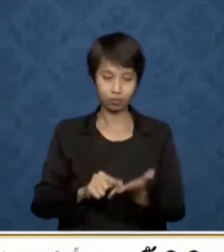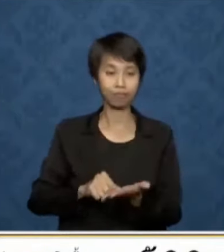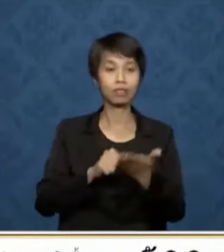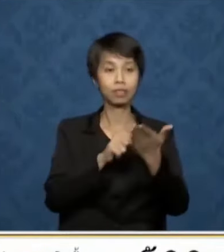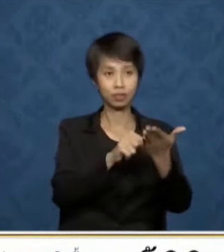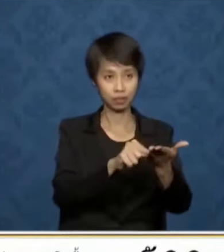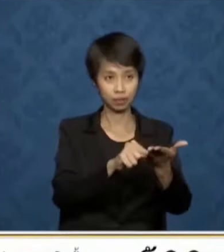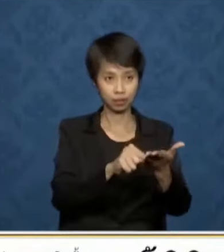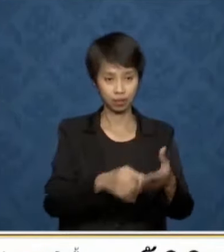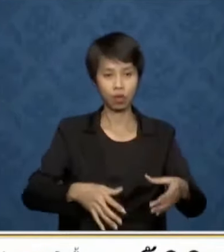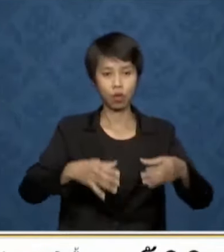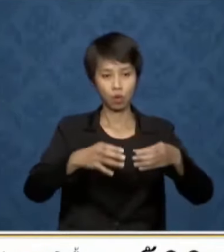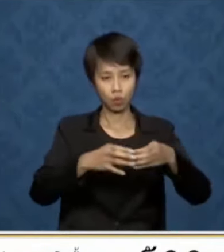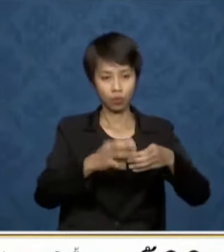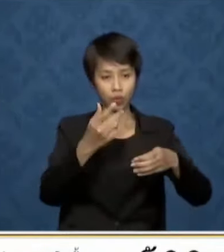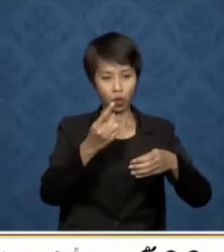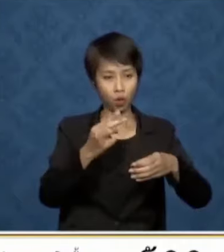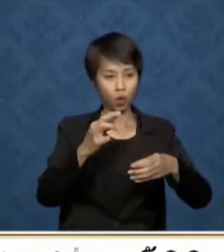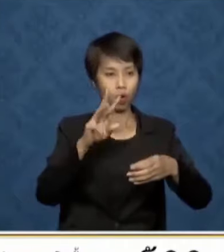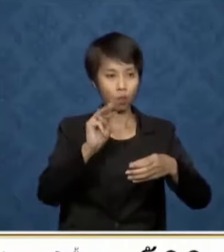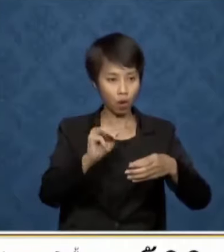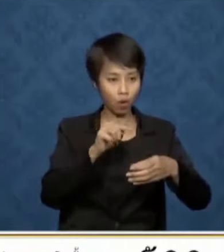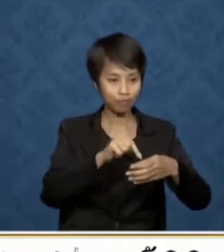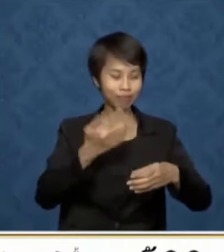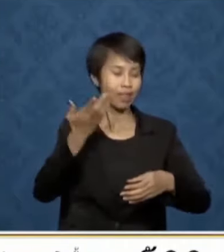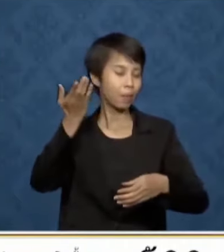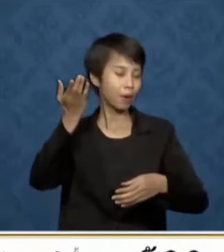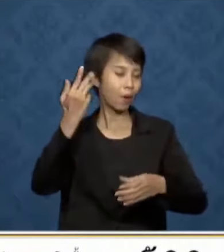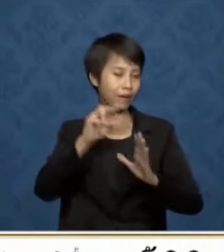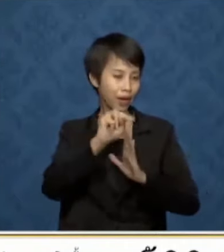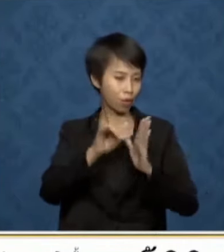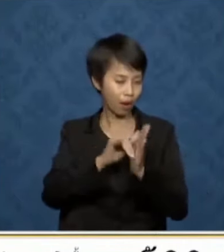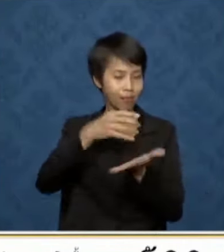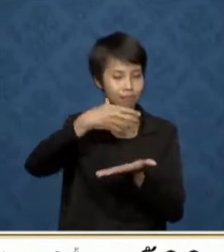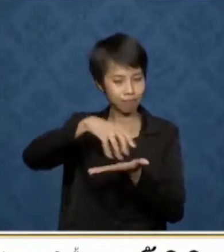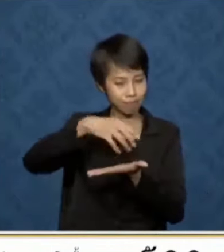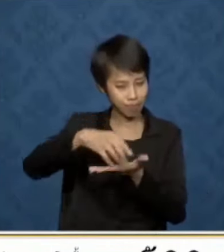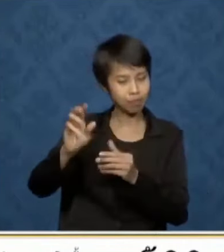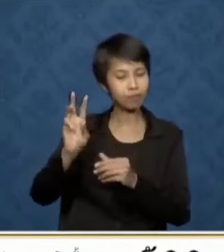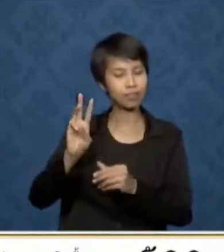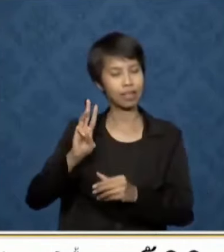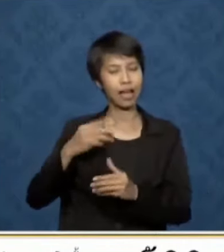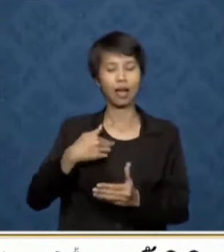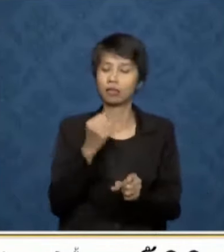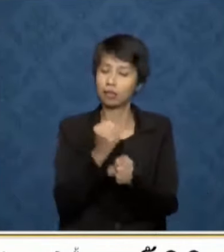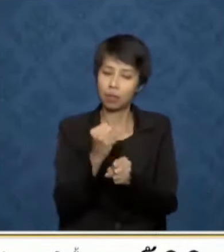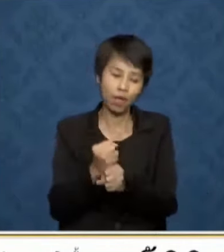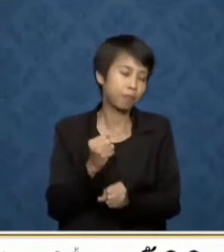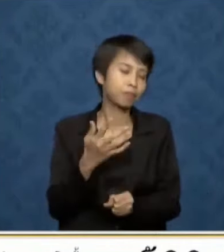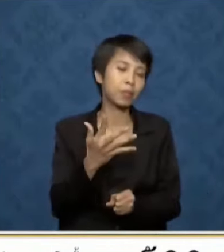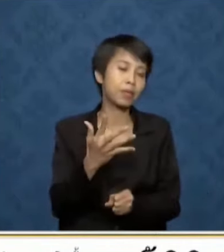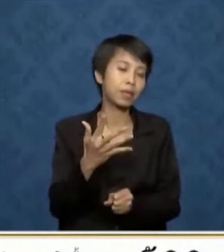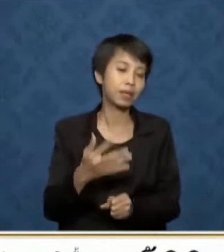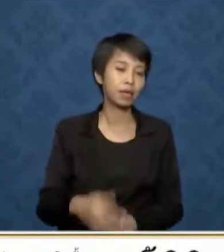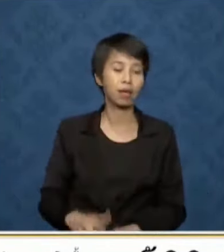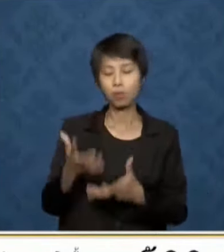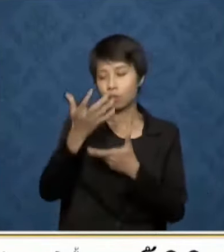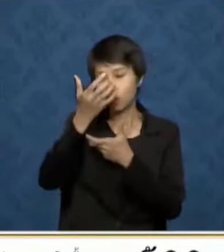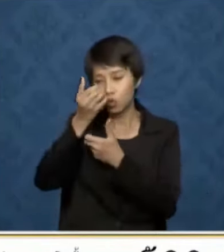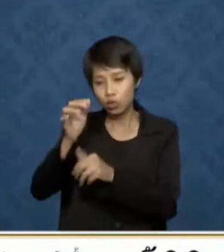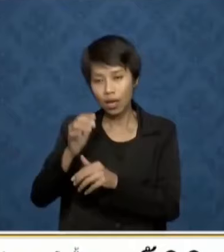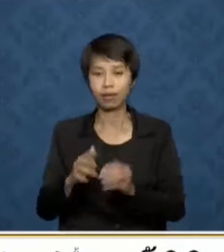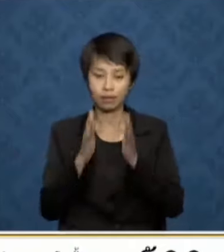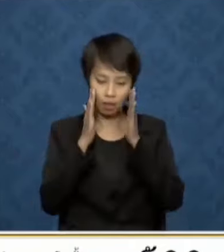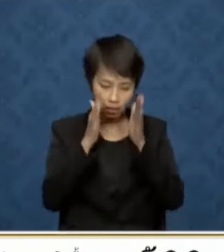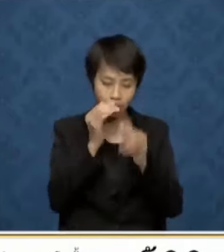ครัรัตีไม่ได้ปฏิบัิตามคำมนสัญญาที่เคยให้ไ้กับประชาชนไม่จริงใจ ไม่ตั้งใจเพิ่งเฉยแวาจะเป็ก